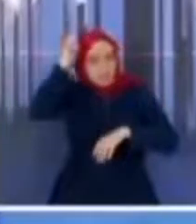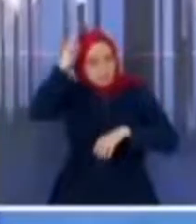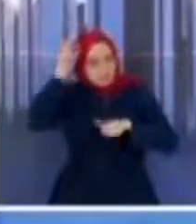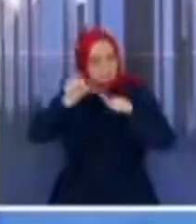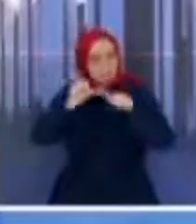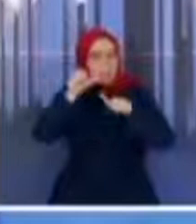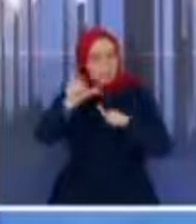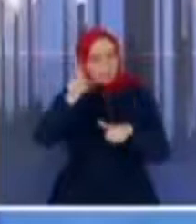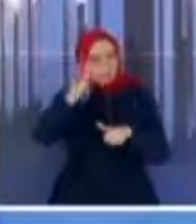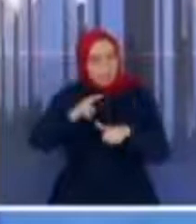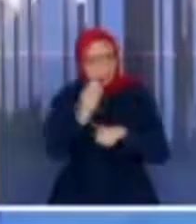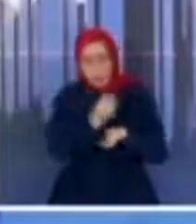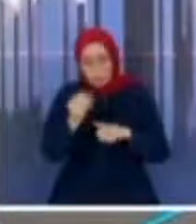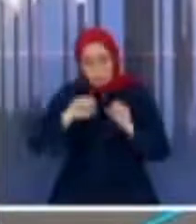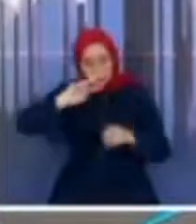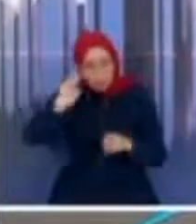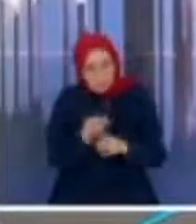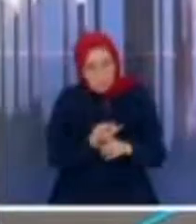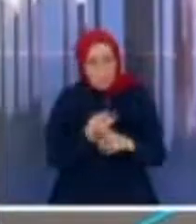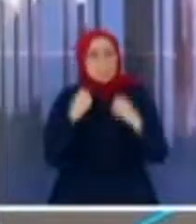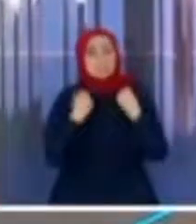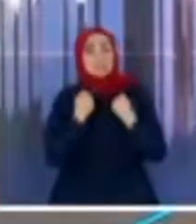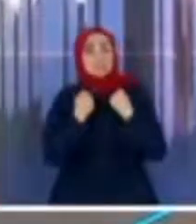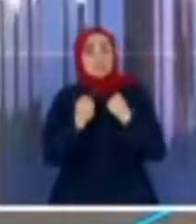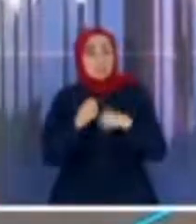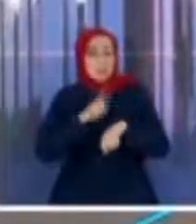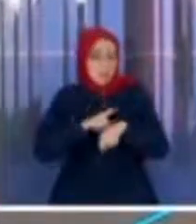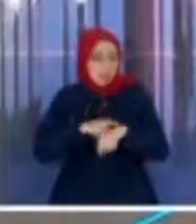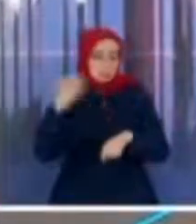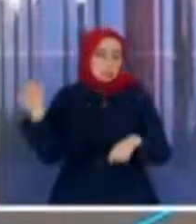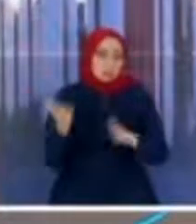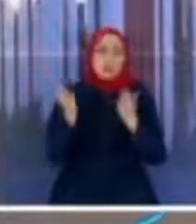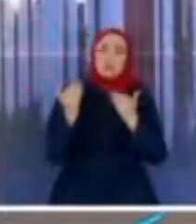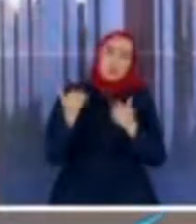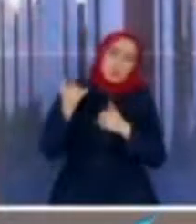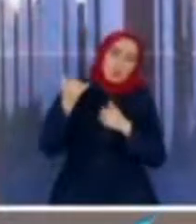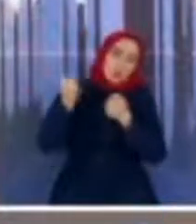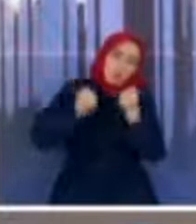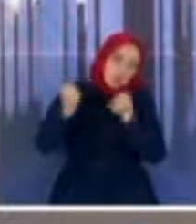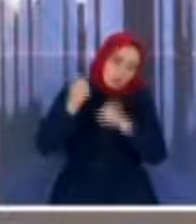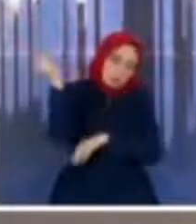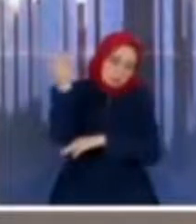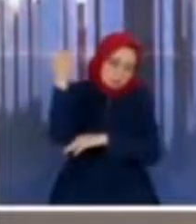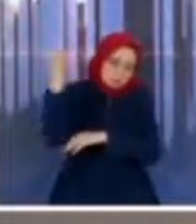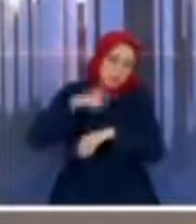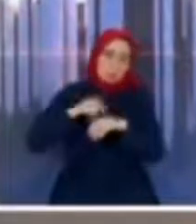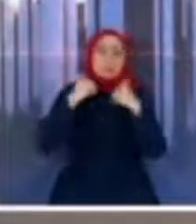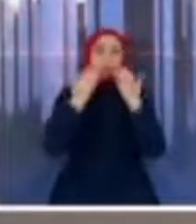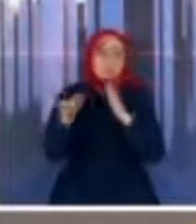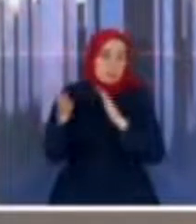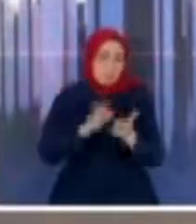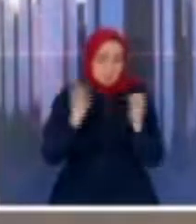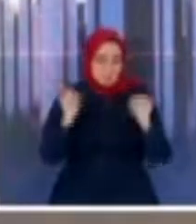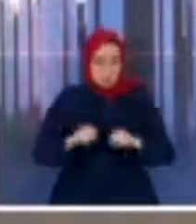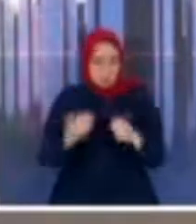اكسيدون اي تلميذ في اي وقت، صعيب انه في الوقت اللي باش يوصل له فيه الاسعاف المختص يكون ينجم يكون فات الفوت على اللي قدر. فهمت؟